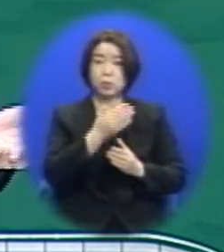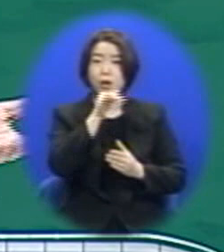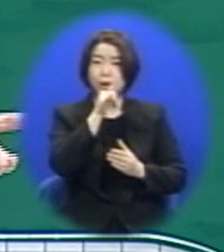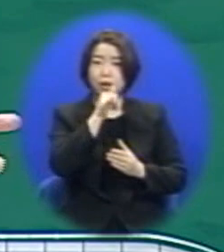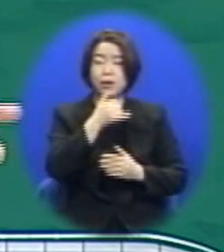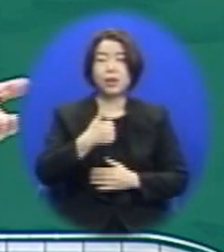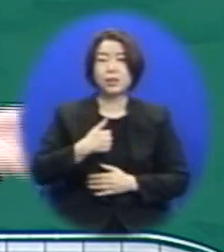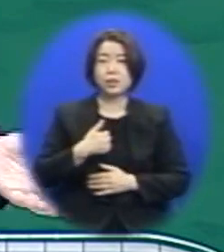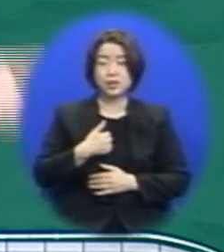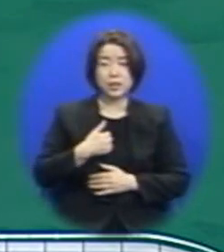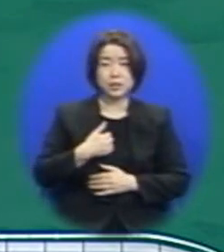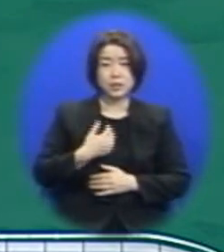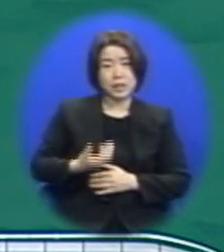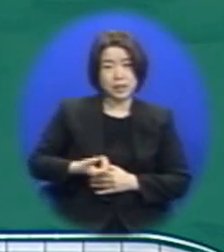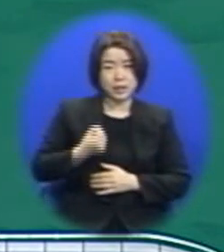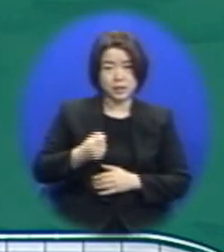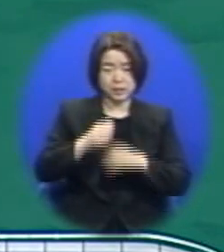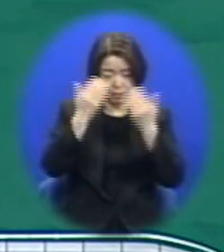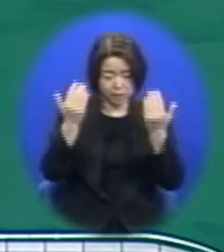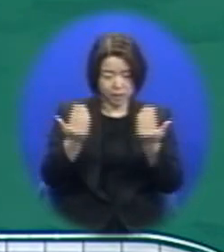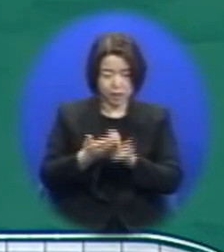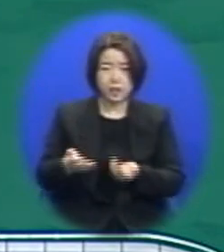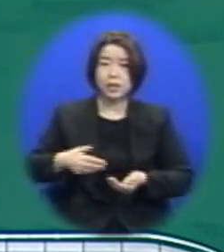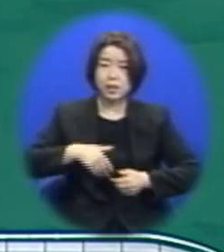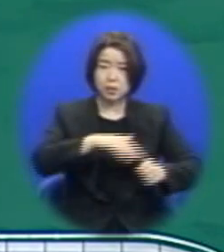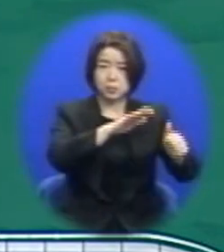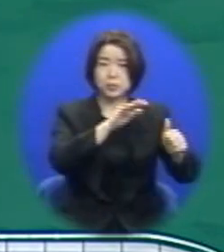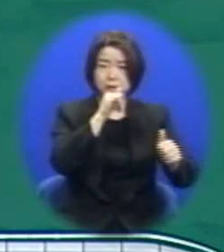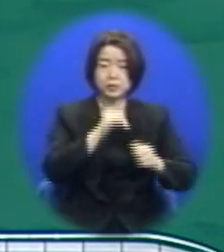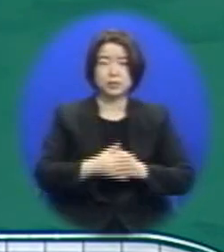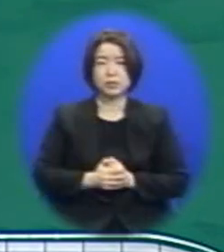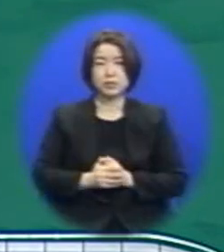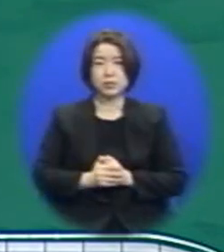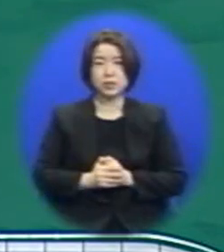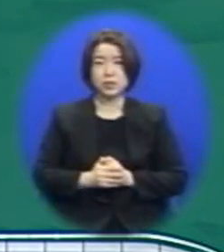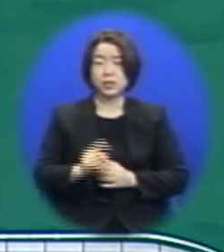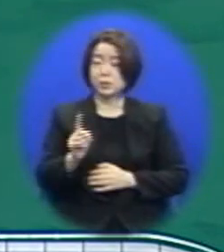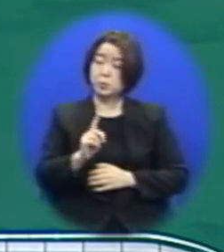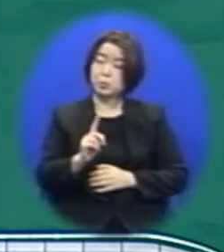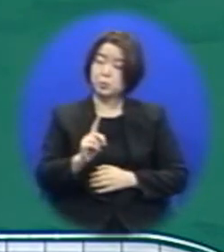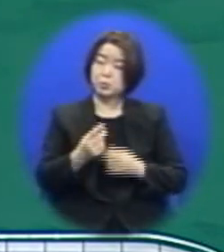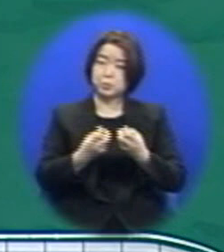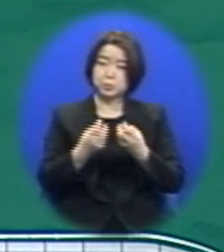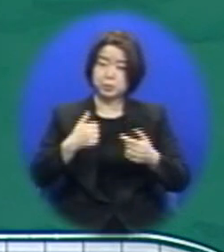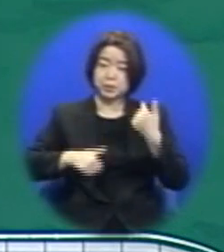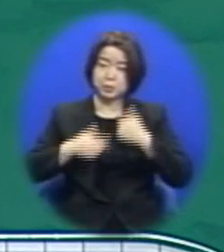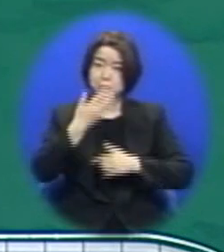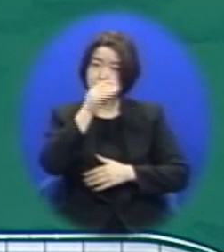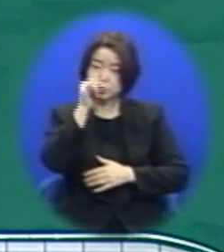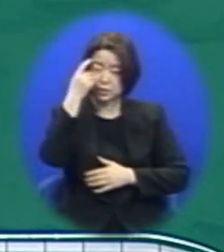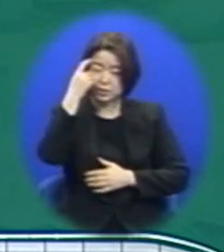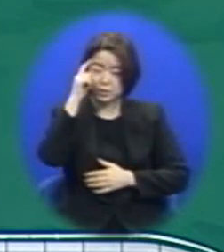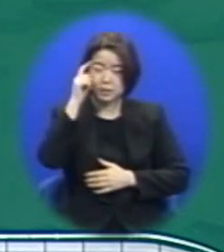내게는 사실 가지고 있는 거 다 보낸 것뿐이에요. 근데 어떻게 이렇게 기쁘죠?